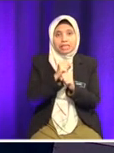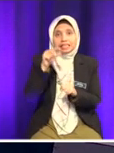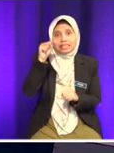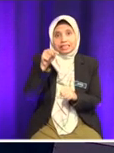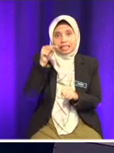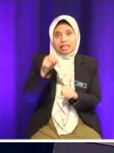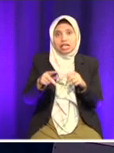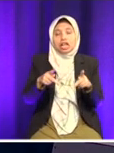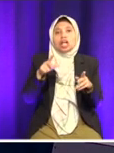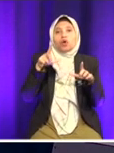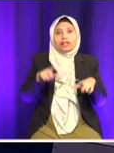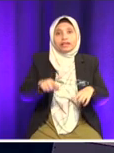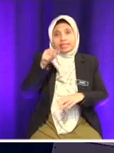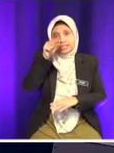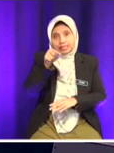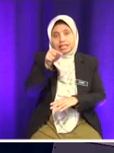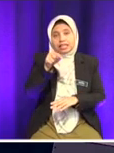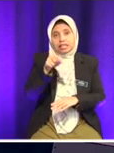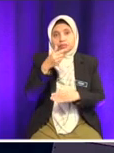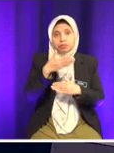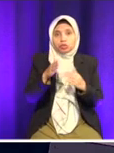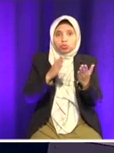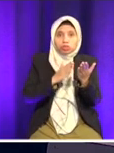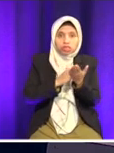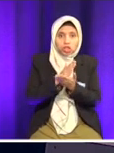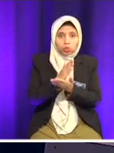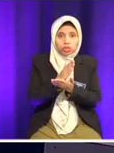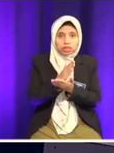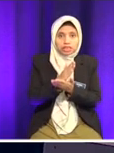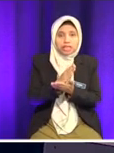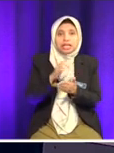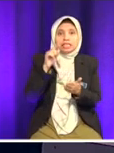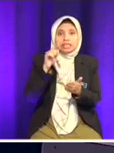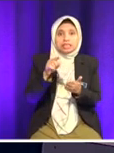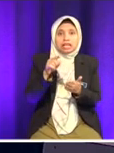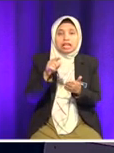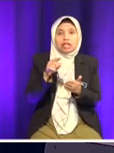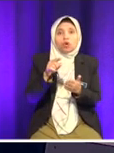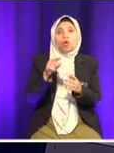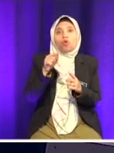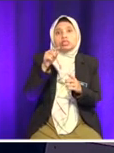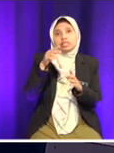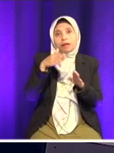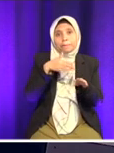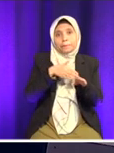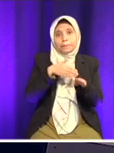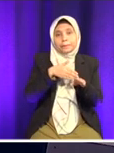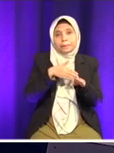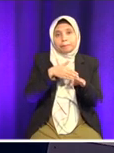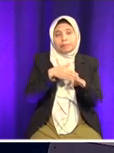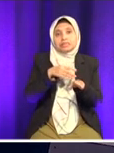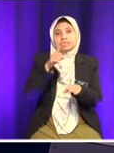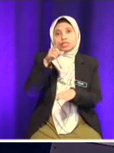kita letak titik dekat sini oke dan terus begitu titik koordinat bagi titik itu yaitu 1 4